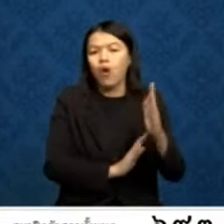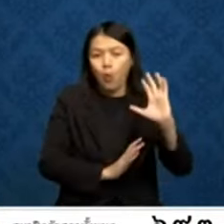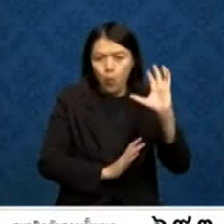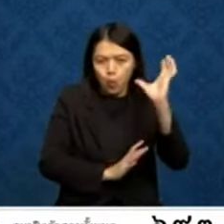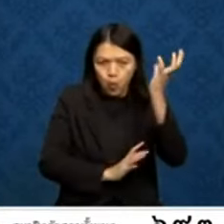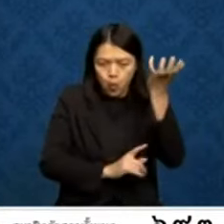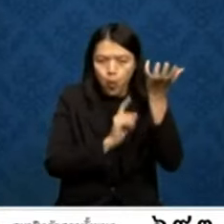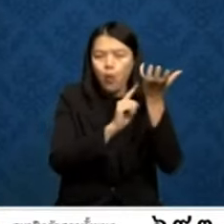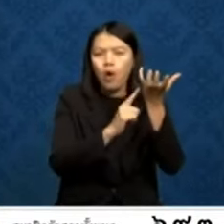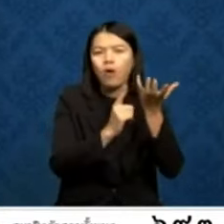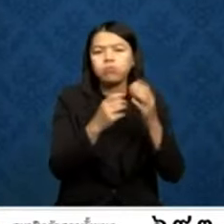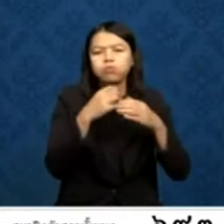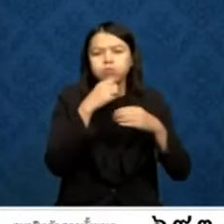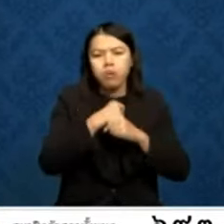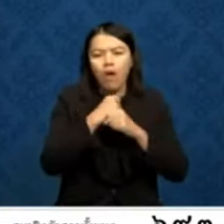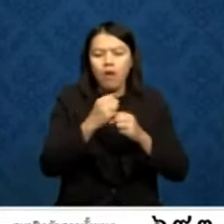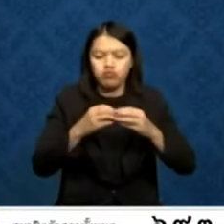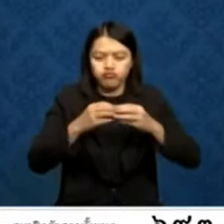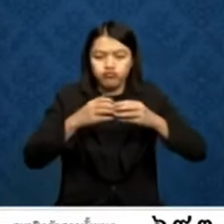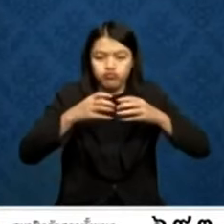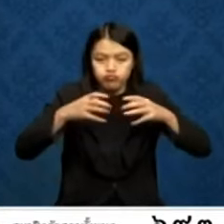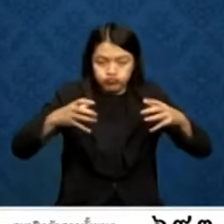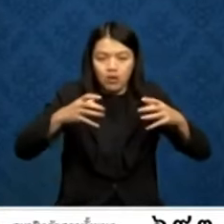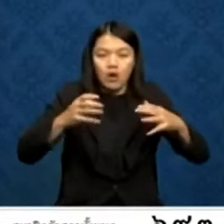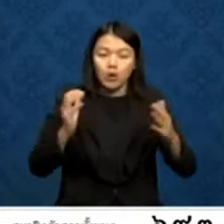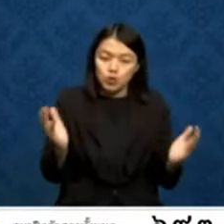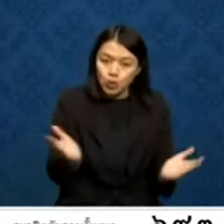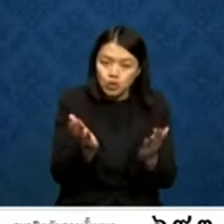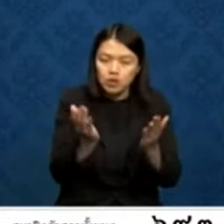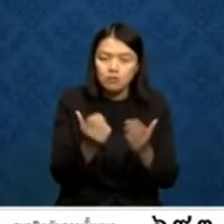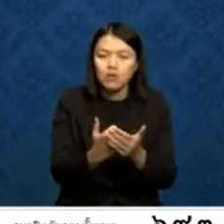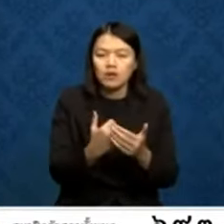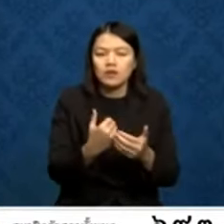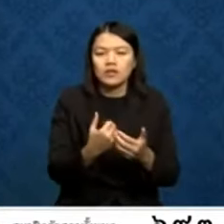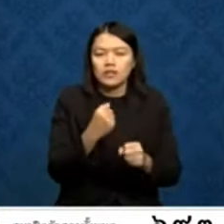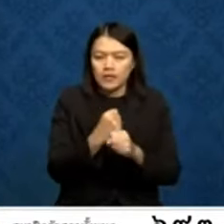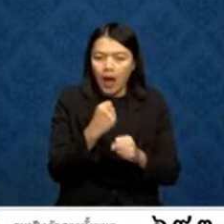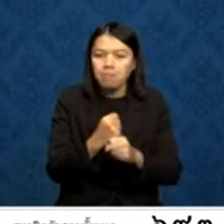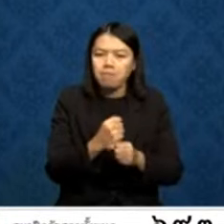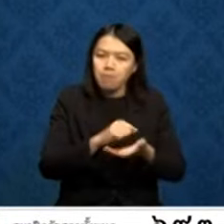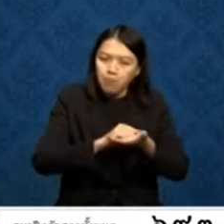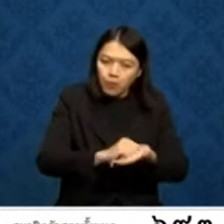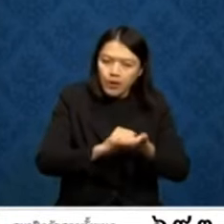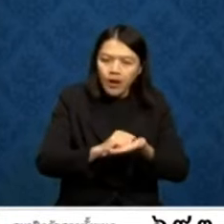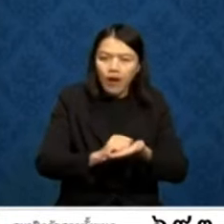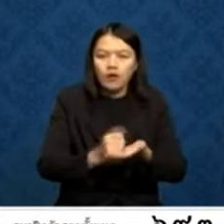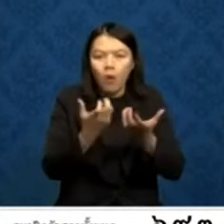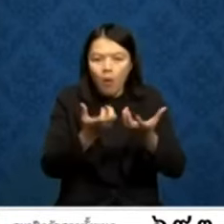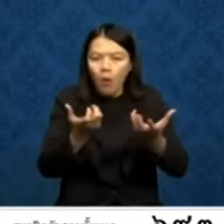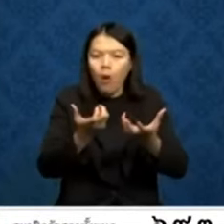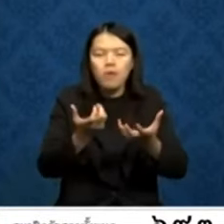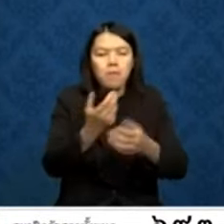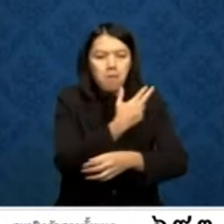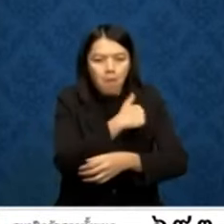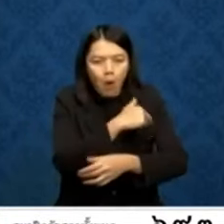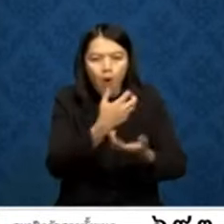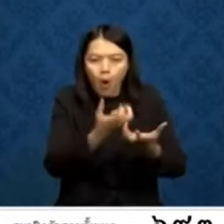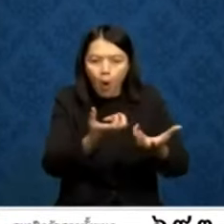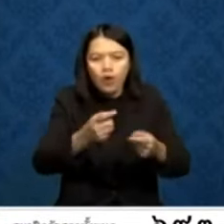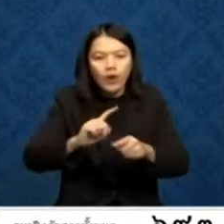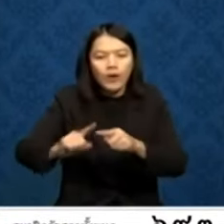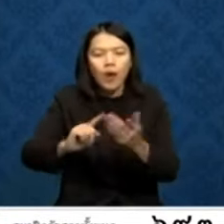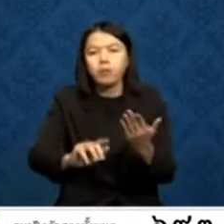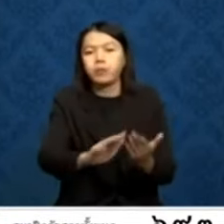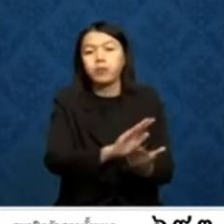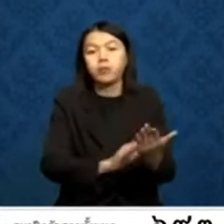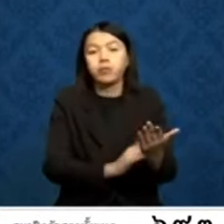สู่สังคมสูงวัยพร้อมกับส่งเสริมการผลิตและการใช้งานอุปกรณ์ทางการแพทย์ภายในประเ